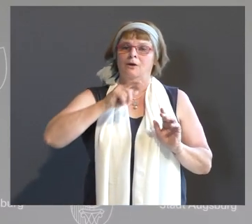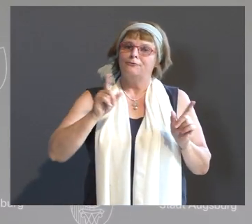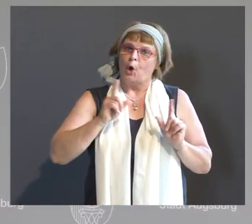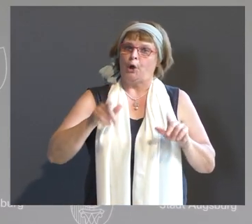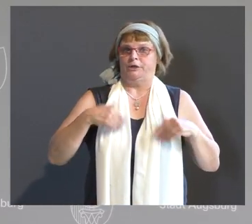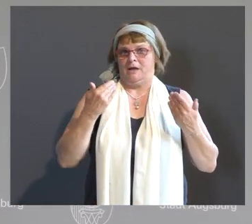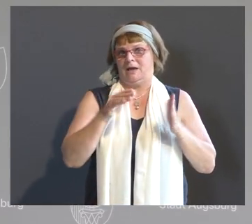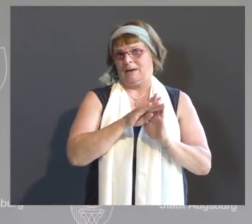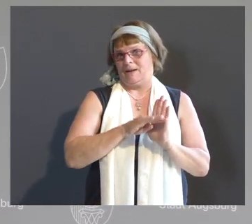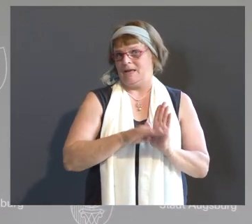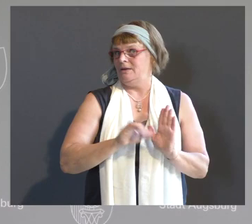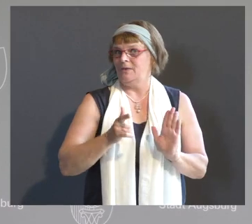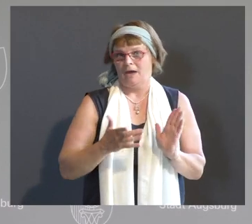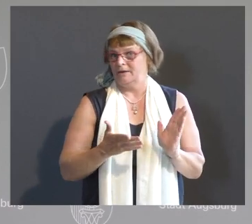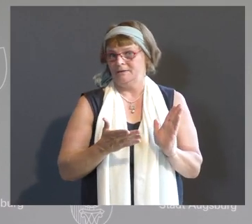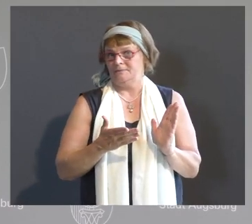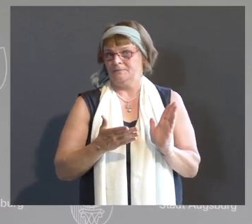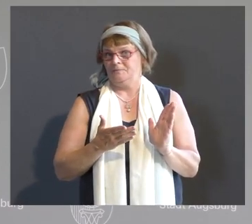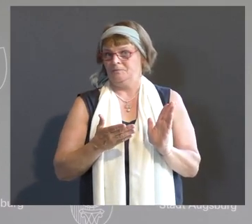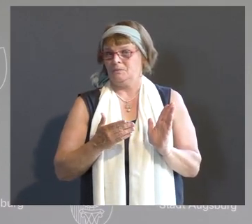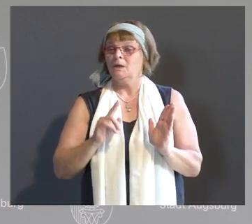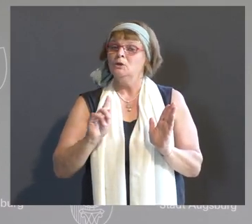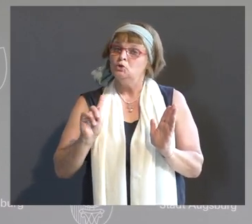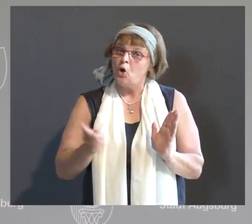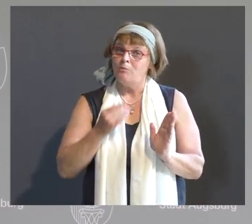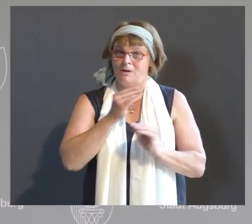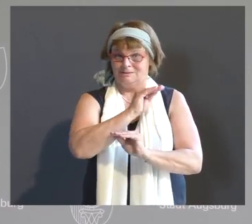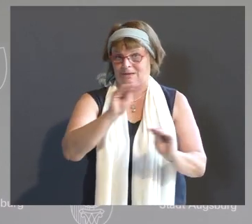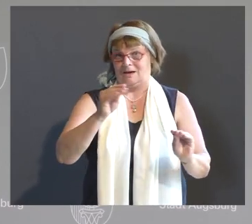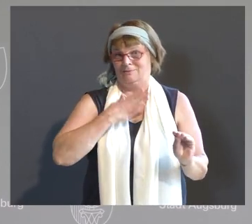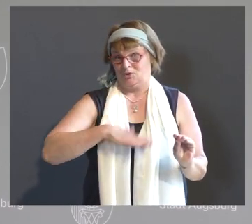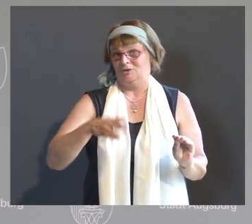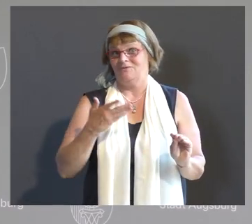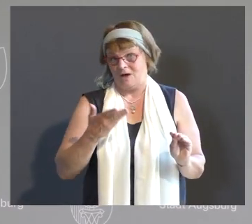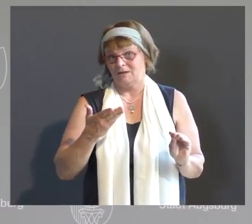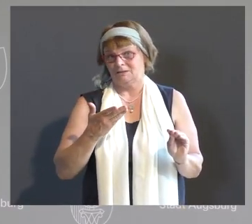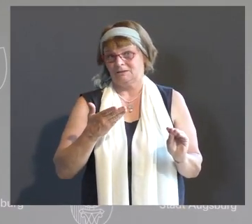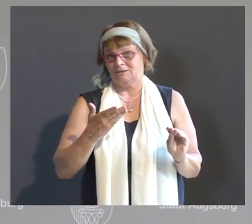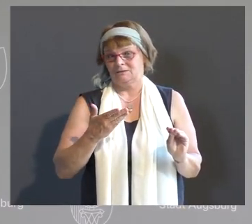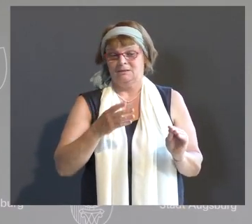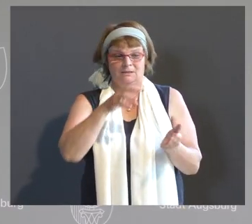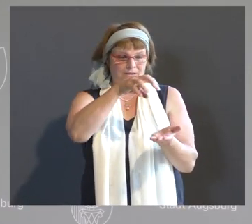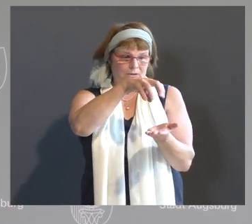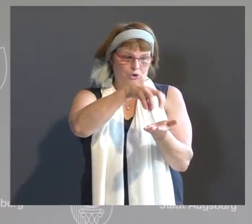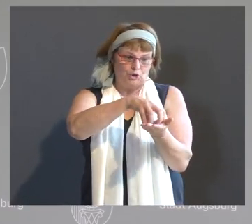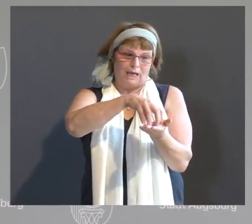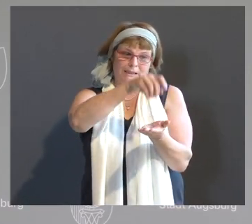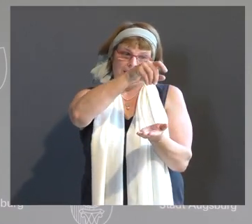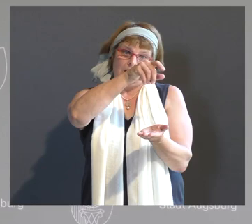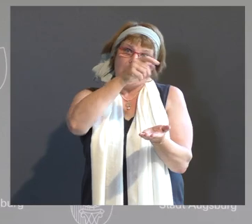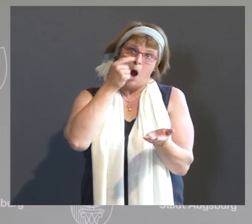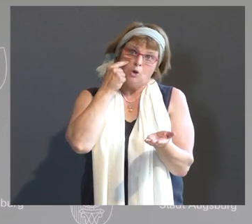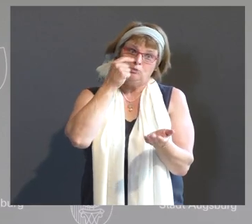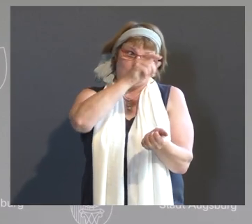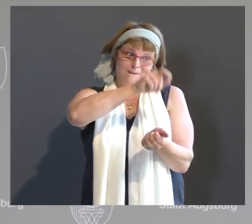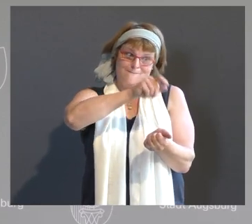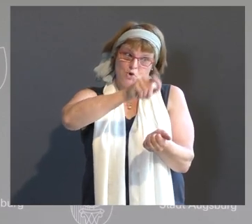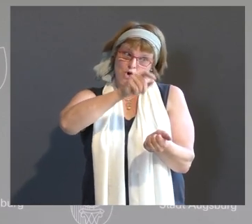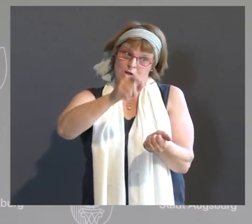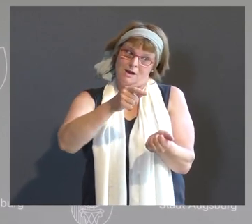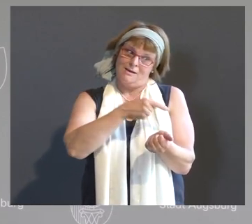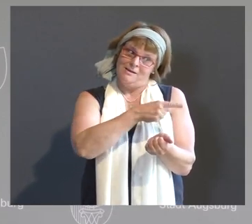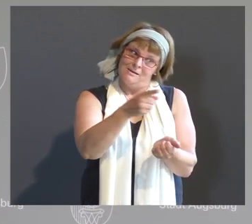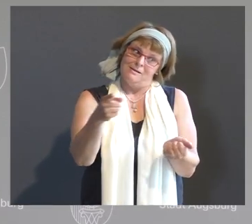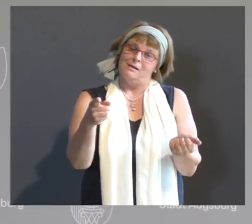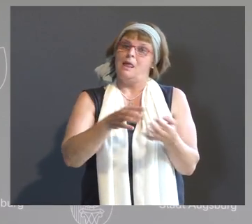betonen, dass alle Bürgerinnen und Bürger dieser Stadt gleichermaßen einen Anspruch auf eine sichere und friedliche Innenstadt haben. Und